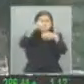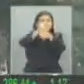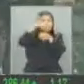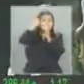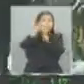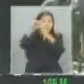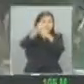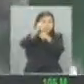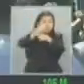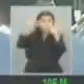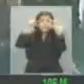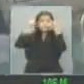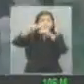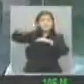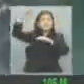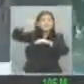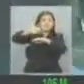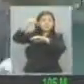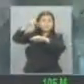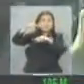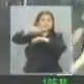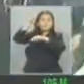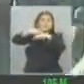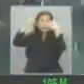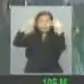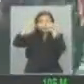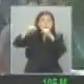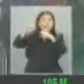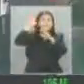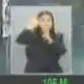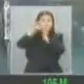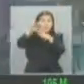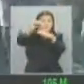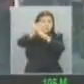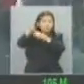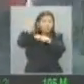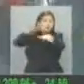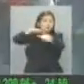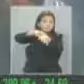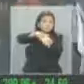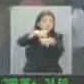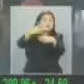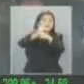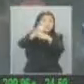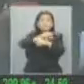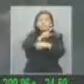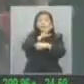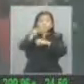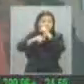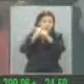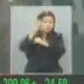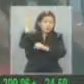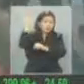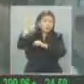ซิลอัลอาซาดพี่ชายของประธานาธิบดีบาชาอัลอาซาดซึ่งเสียชีวิตจากอุบัติเหตุทางรถเมื่อ17ปีที่แล้วโด